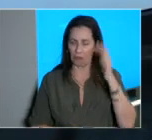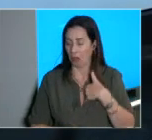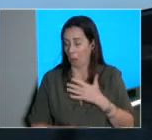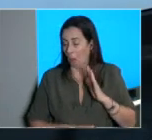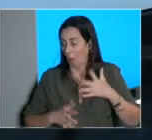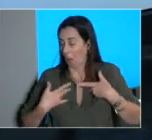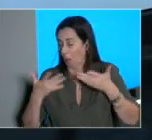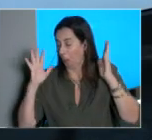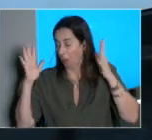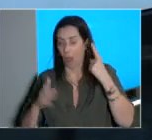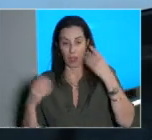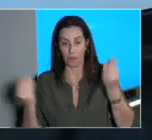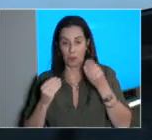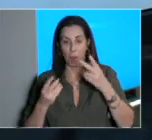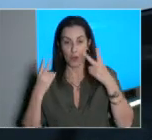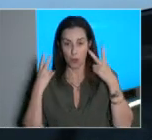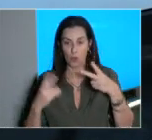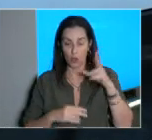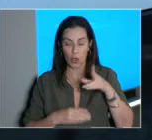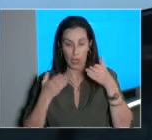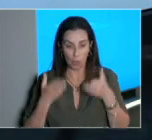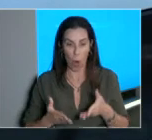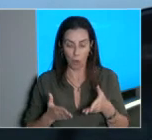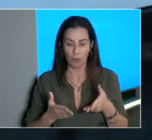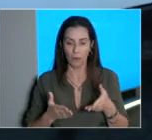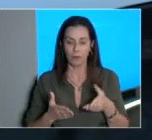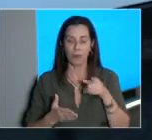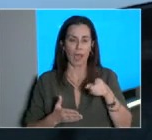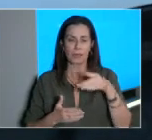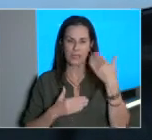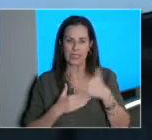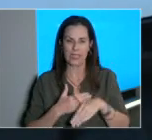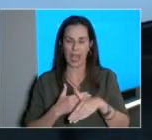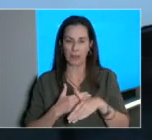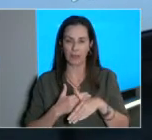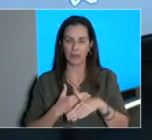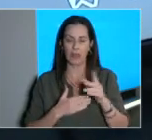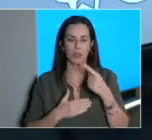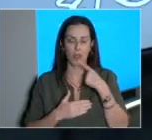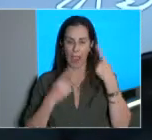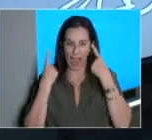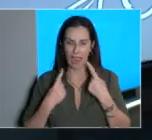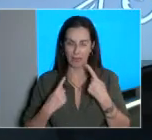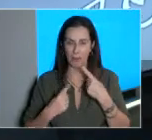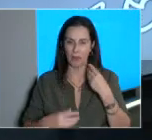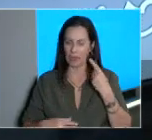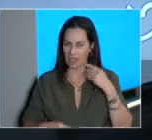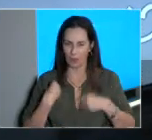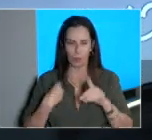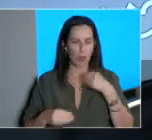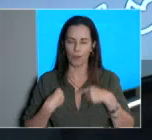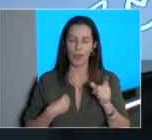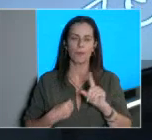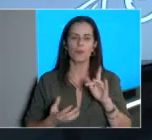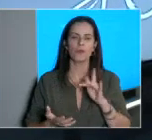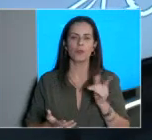מתרגש מסרטונים. אחד הדברים המשמעותיים שיש כאן, אתם כאן ציינתם בדברי הפרשנות על זה שהחרדים נעלבו. הם לא נעלבו, הם פשוט לא